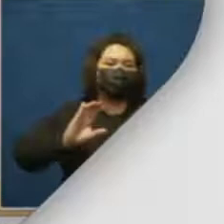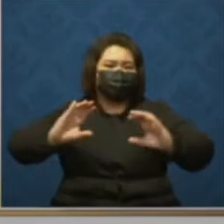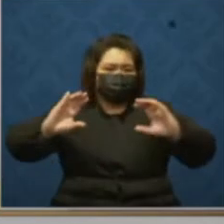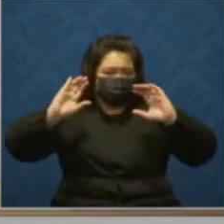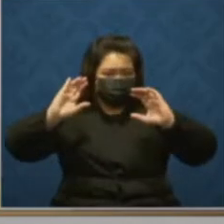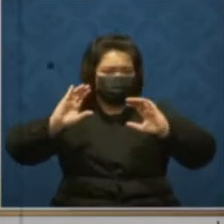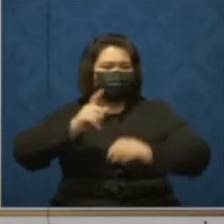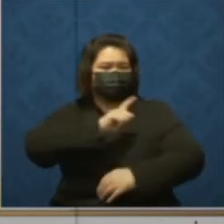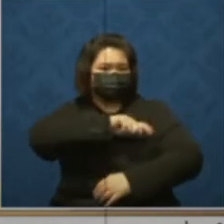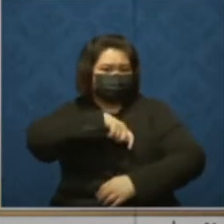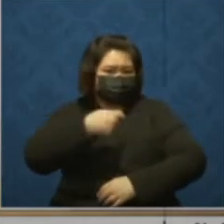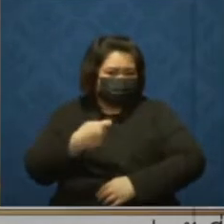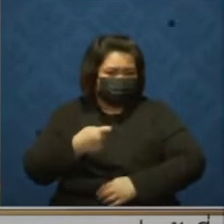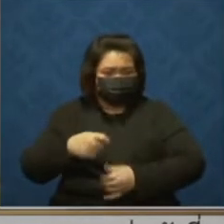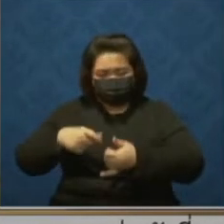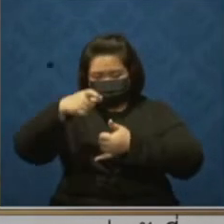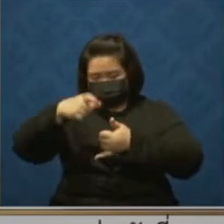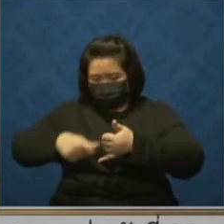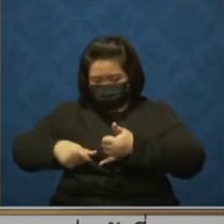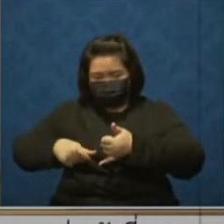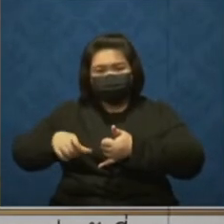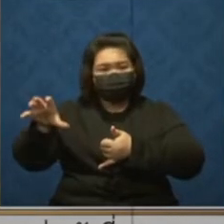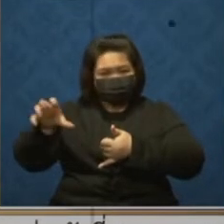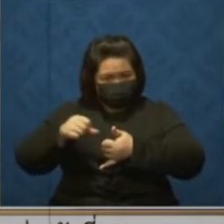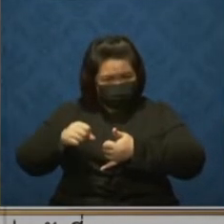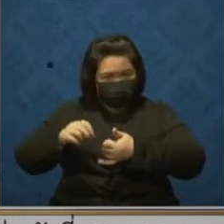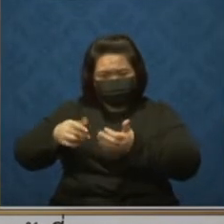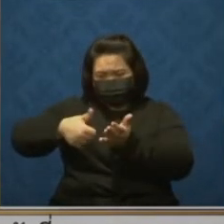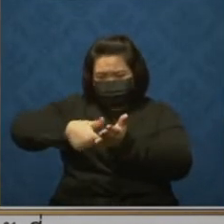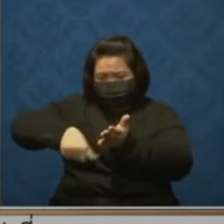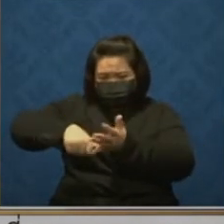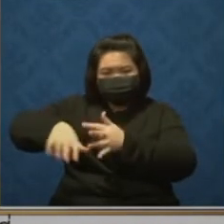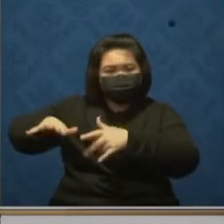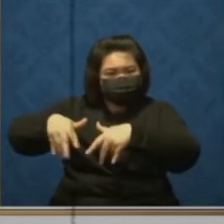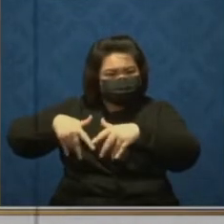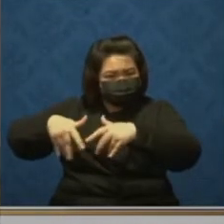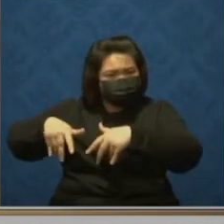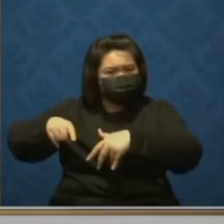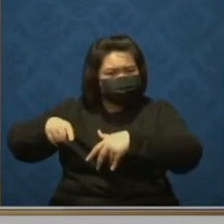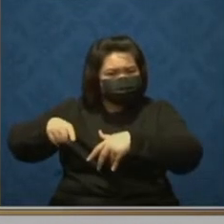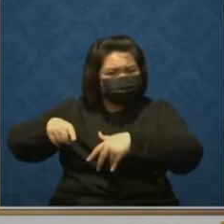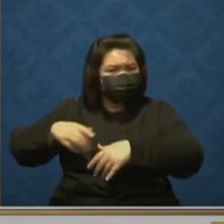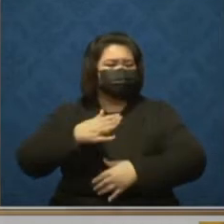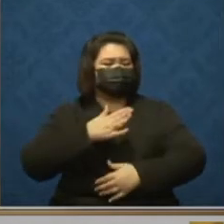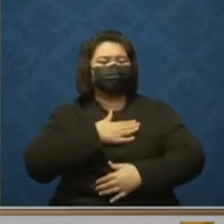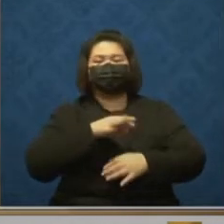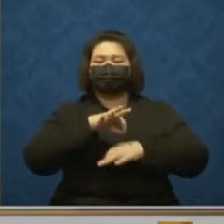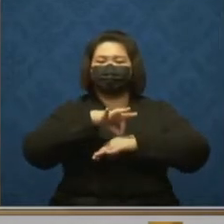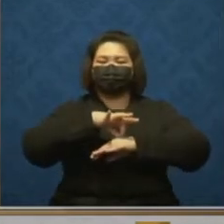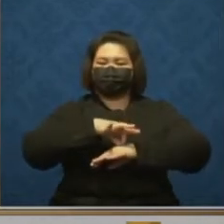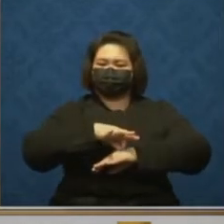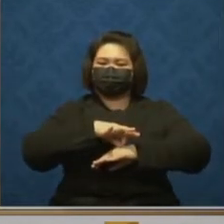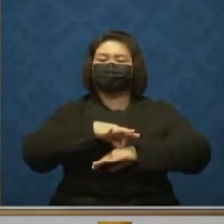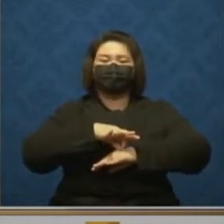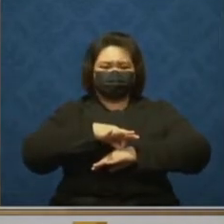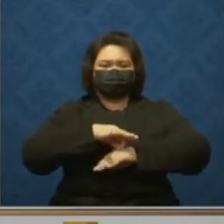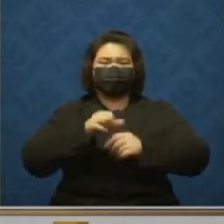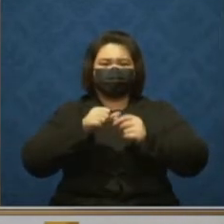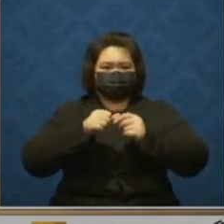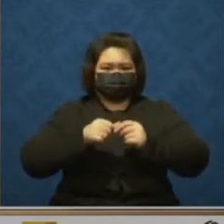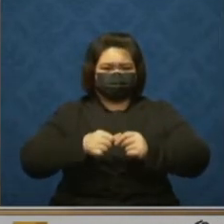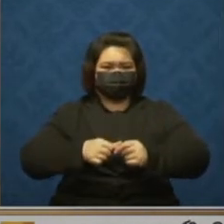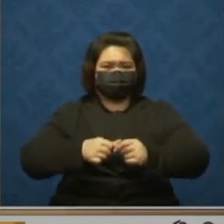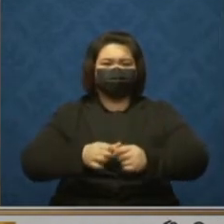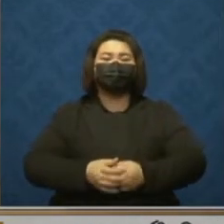คนใช้งบประมาณจากภาษีของประชาชนเพื่อตนเองจะอยู่แถวหน้าได้นานที่สุด